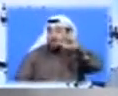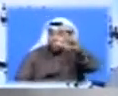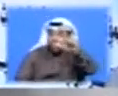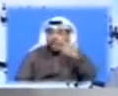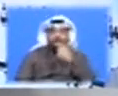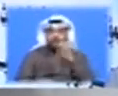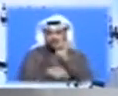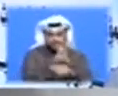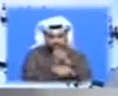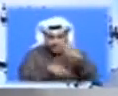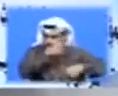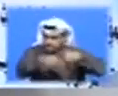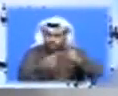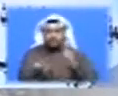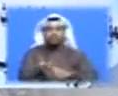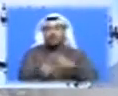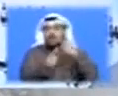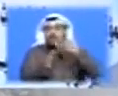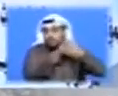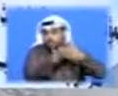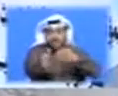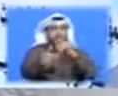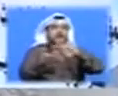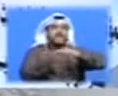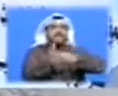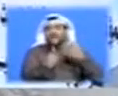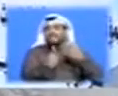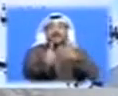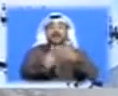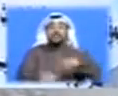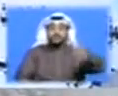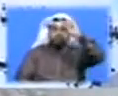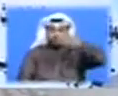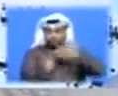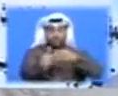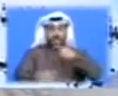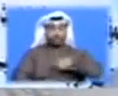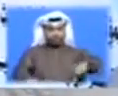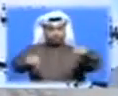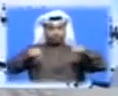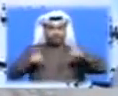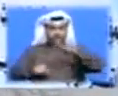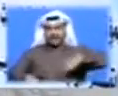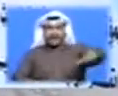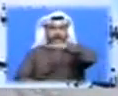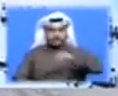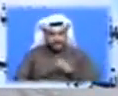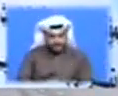خلال دورات القيادة في لفئة المدراء العامين، من